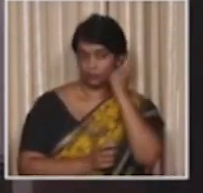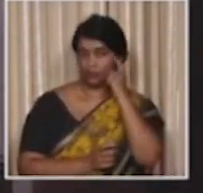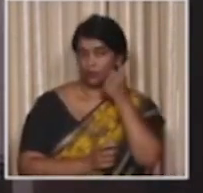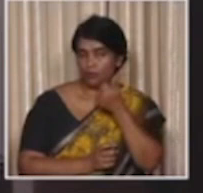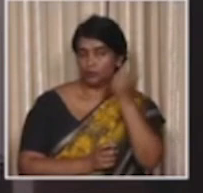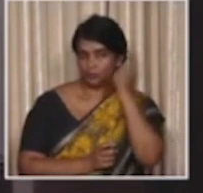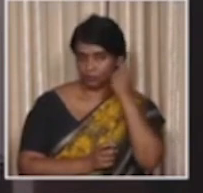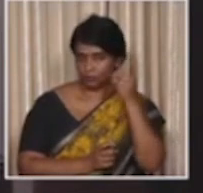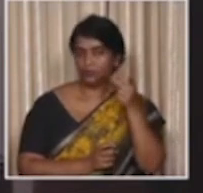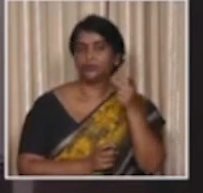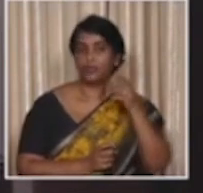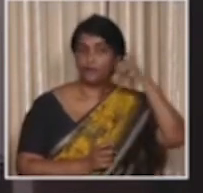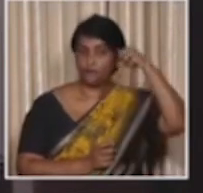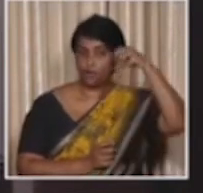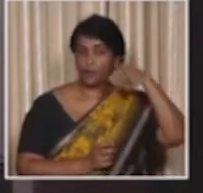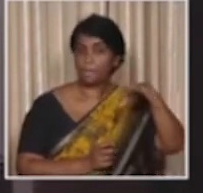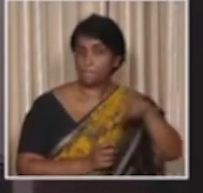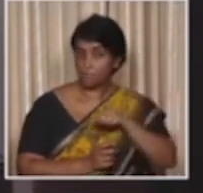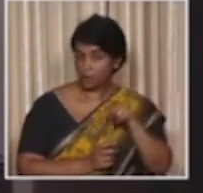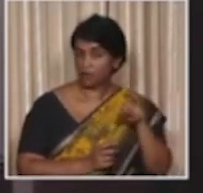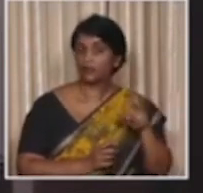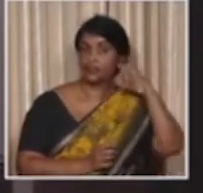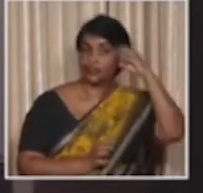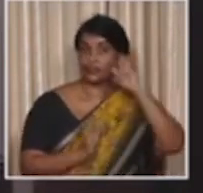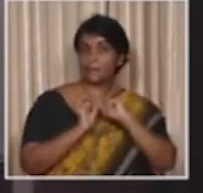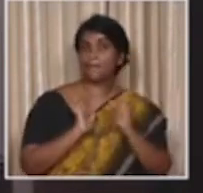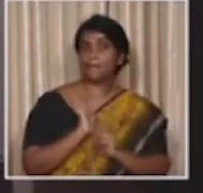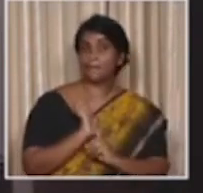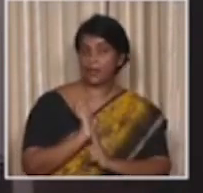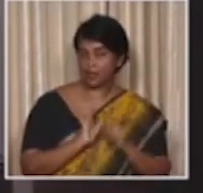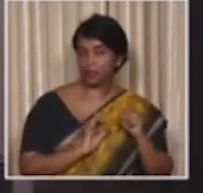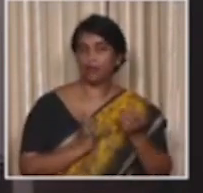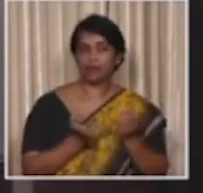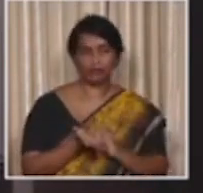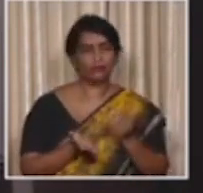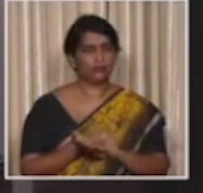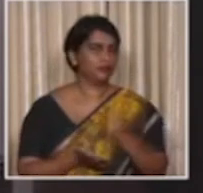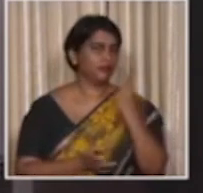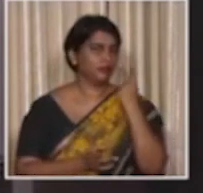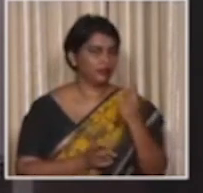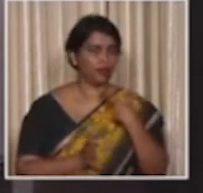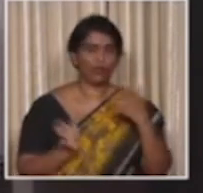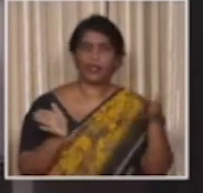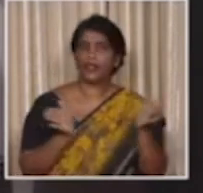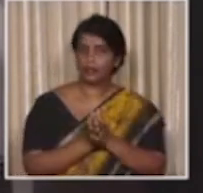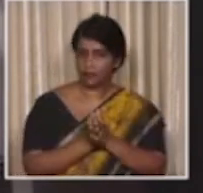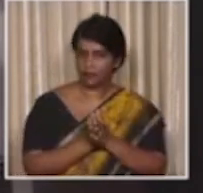හොඳින් විදුලි පාරිභෝගිකින්ගේ විදුලි බිල අවස්ථාවන් දෙකකදී එකතු කරාම